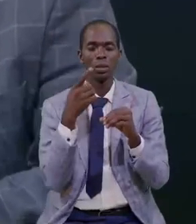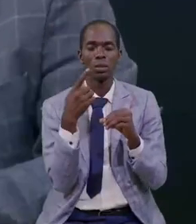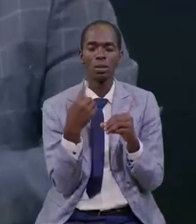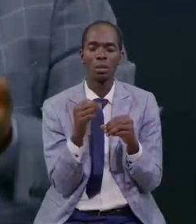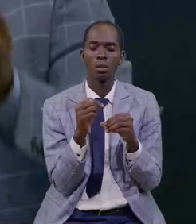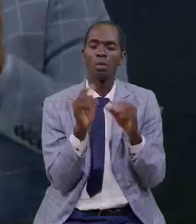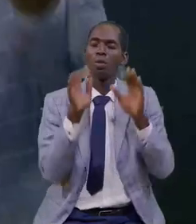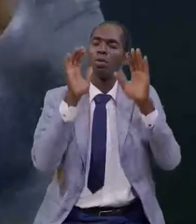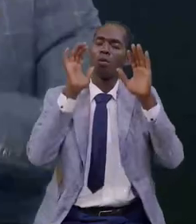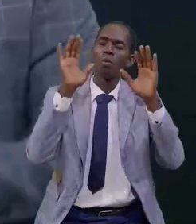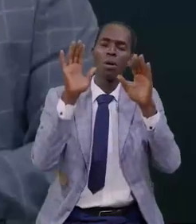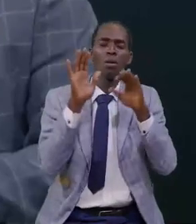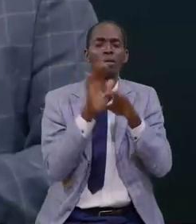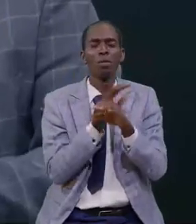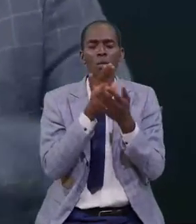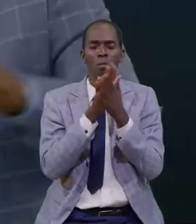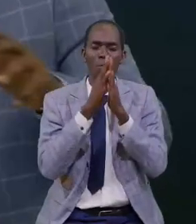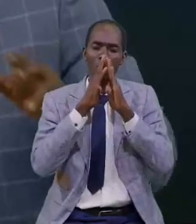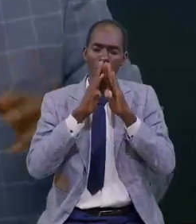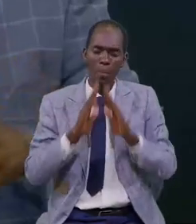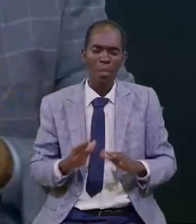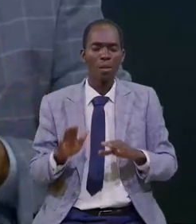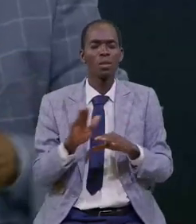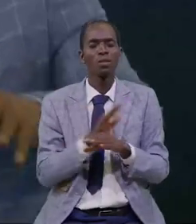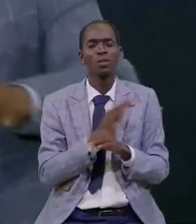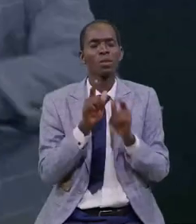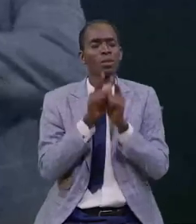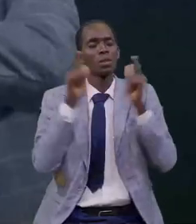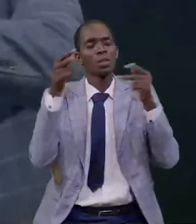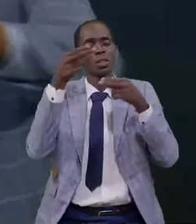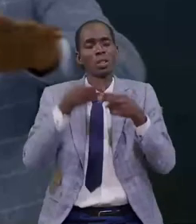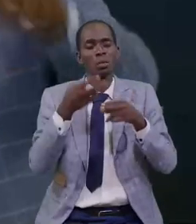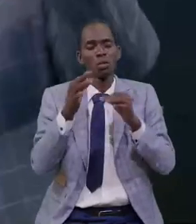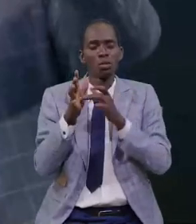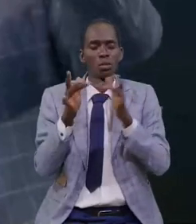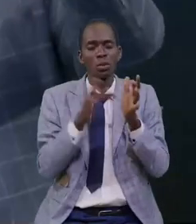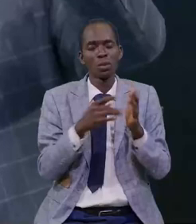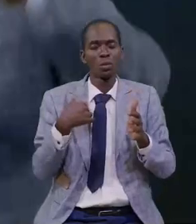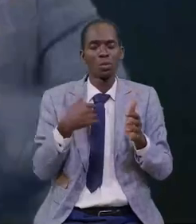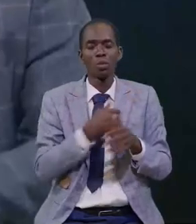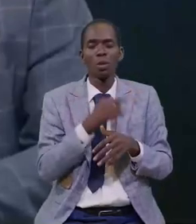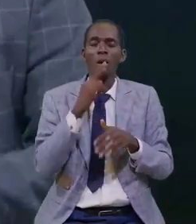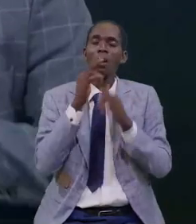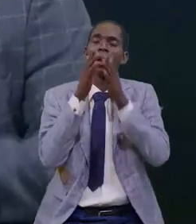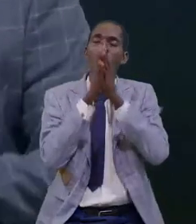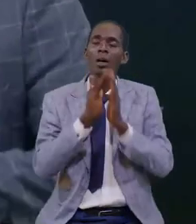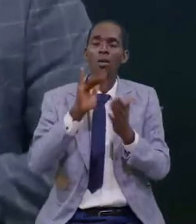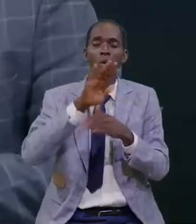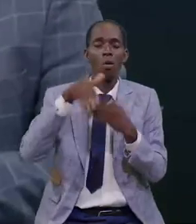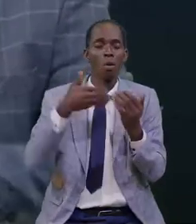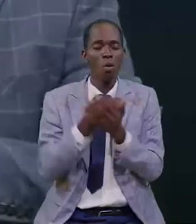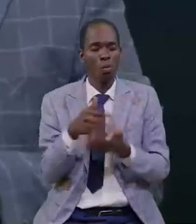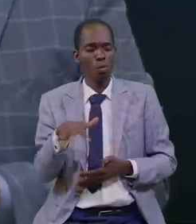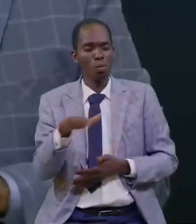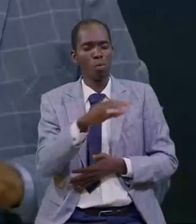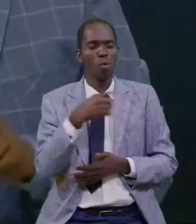lève au nom précieux de Jésus nous demandons que tous ceux-là qui ont levé la main